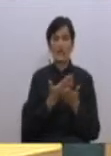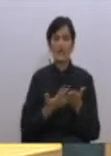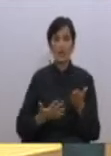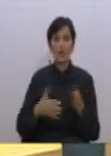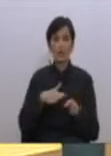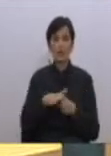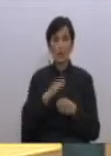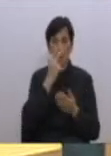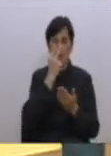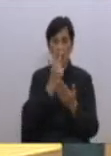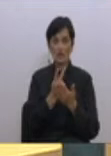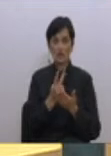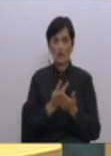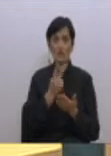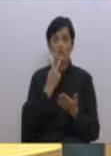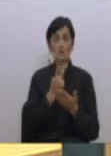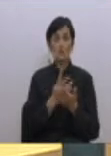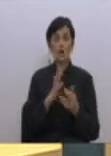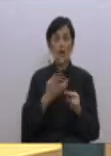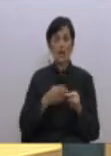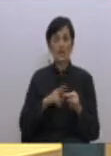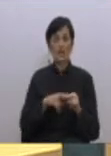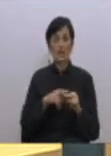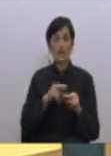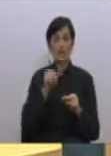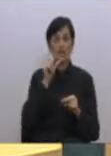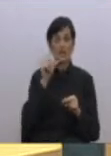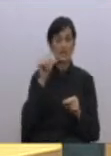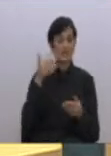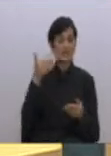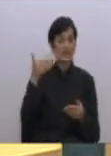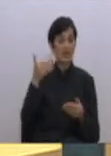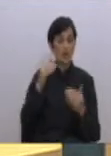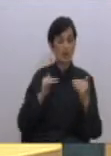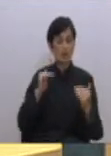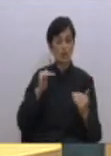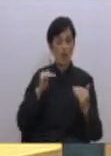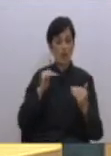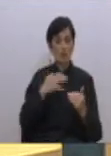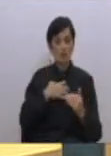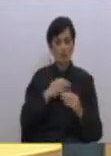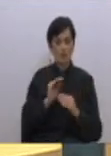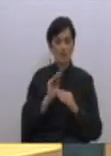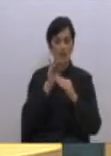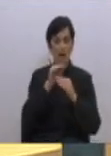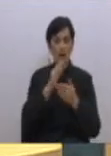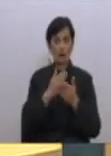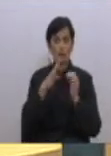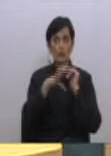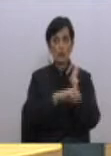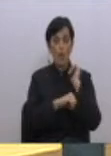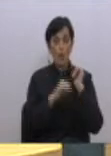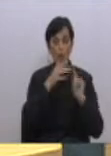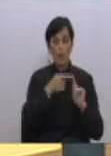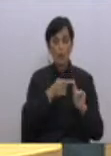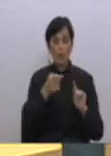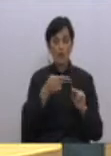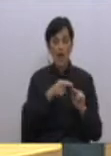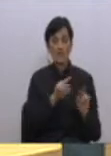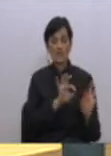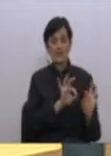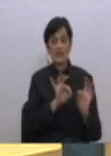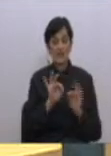შესრულების მაჩვენებელი. მიუხედავად იმისა, რომ წინა წლებთან შედარებით მნიშვნელოვნად არის გაზრდილი და ბოლო რამოდენიმე წელია ზრდის ტენდენცია